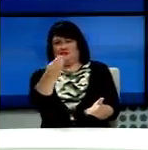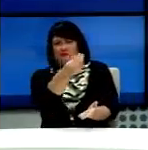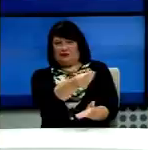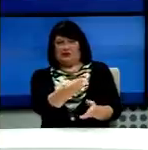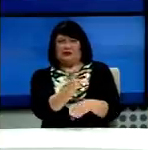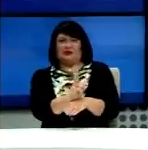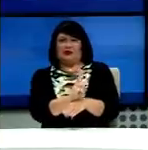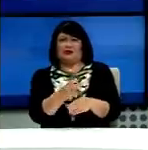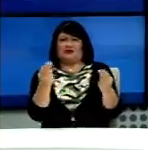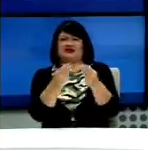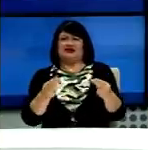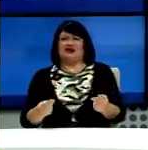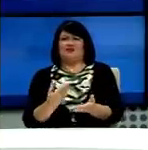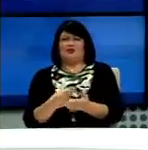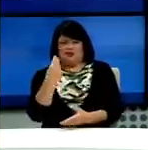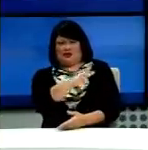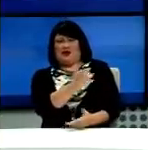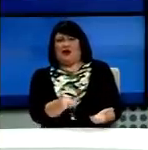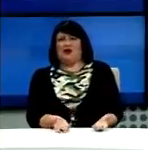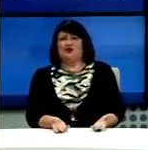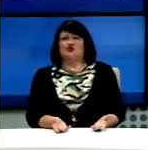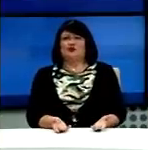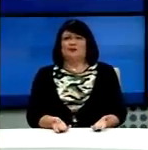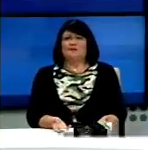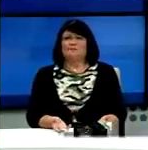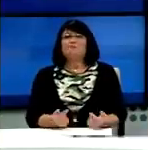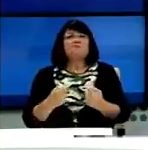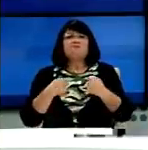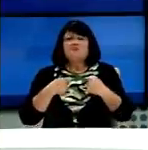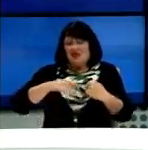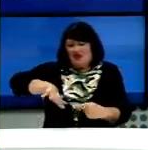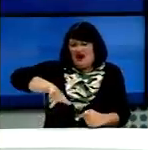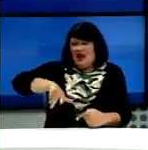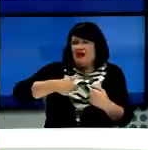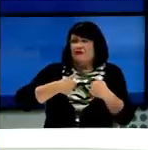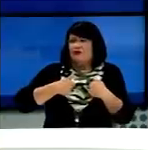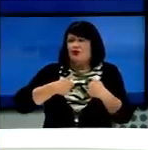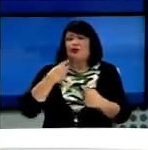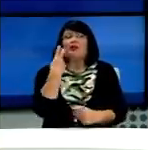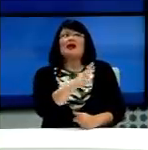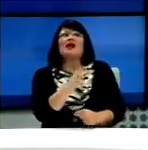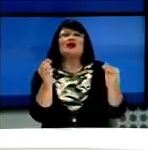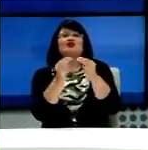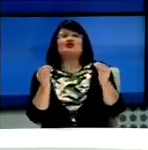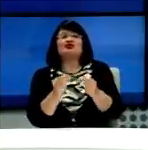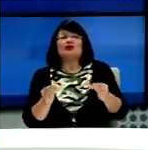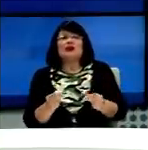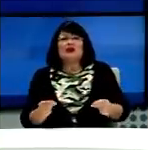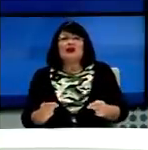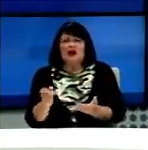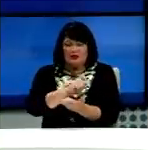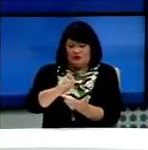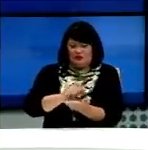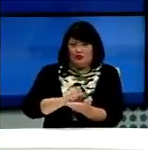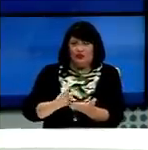τα. Δικά σας είναι τα στοιχεία. Δεν κλέβουμε στοιχεία. Δικά σας είναι τα στοιχεία.